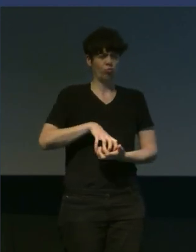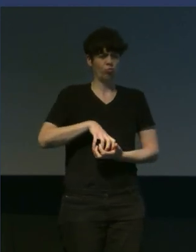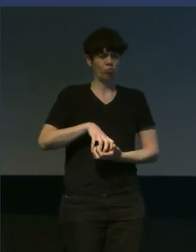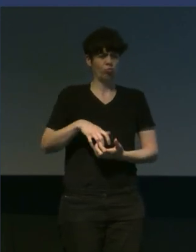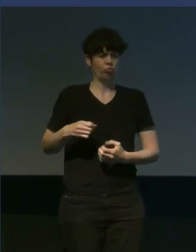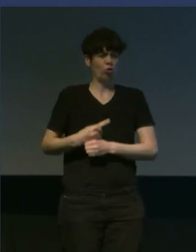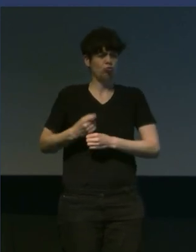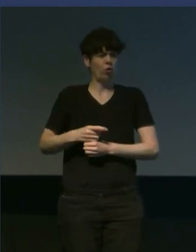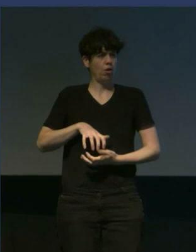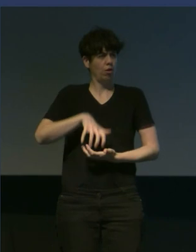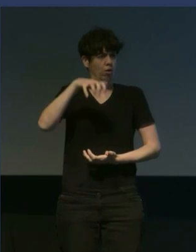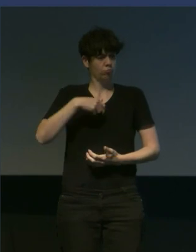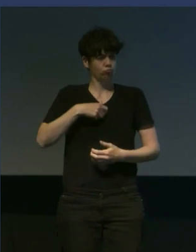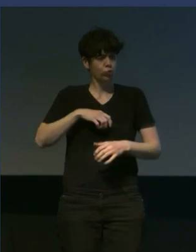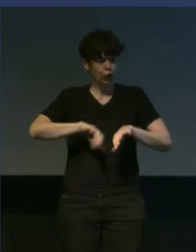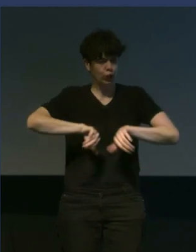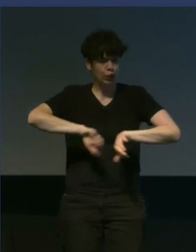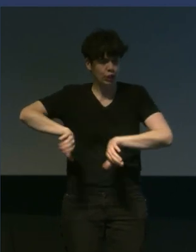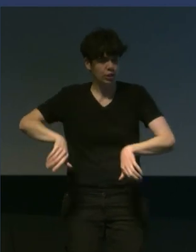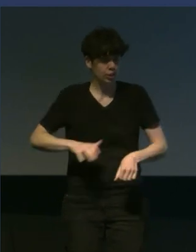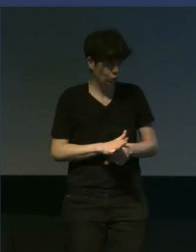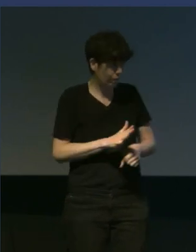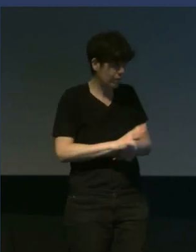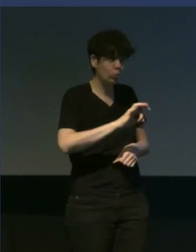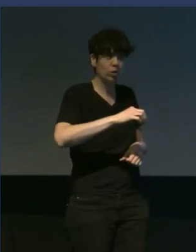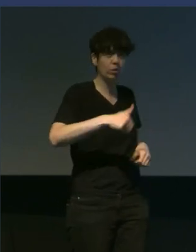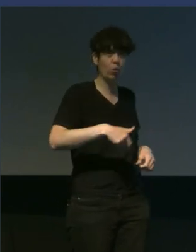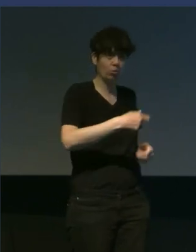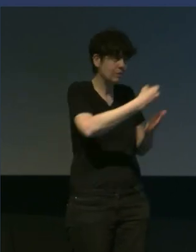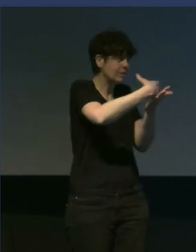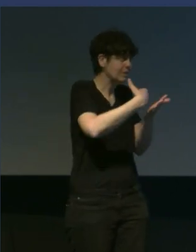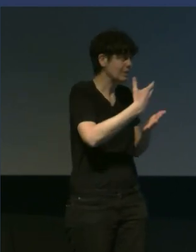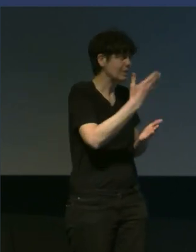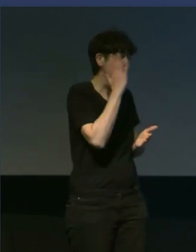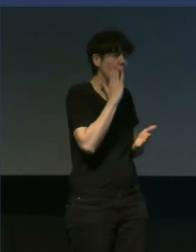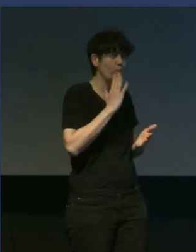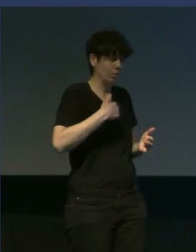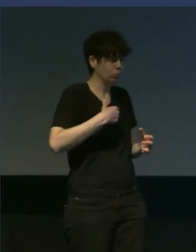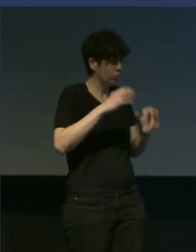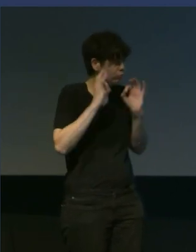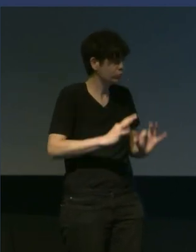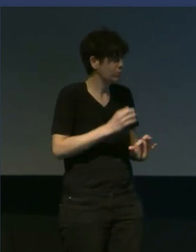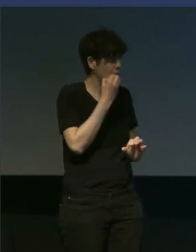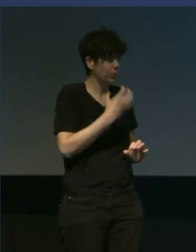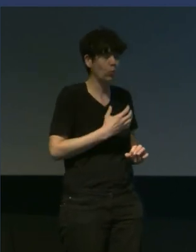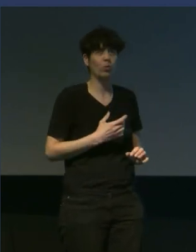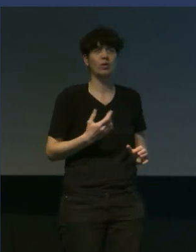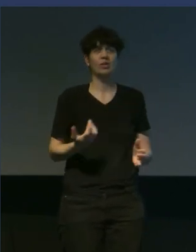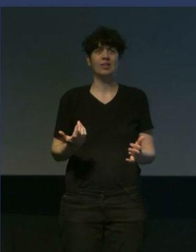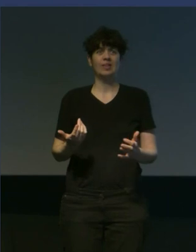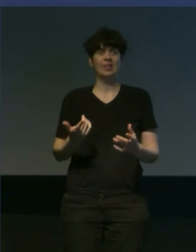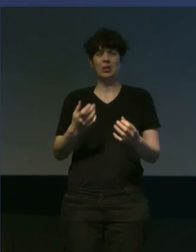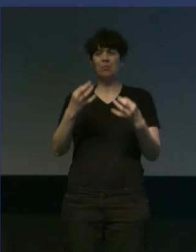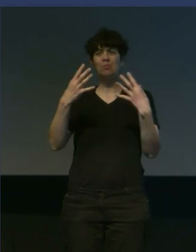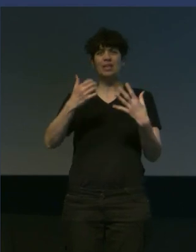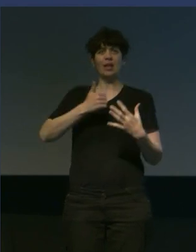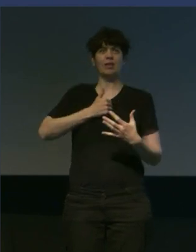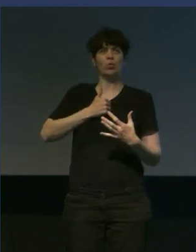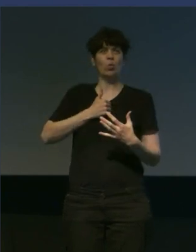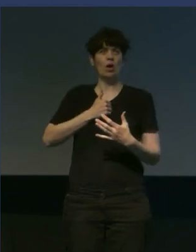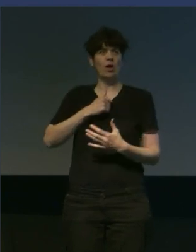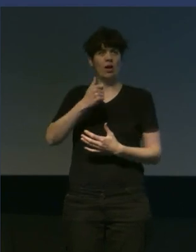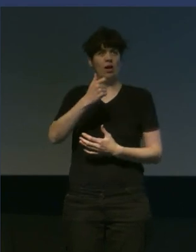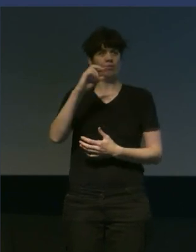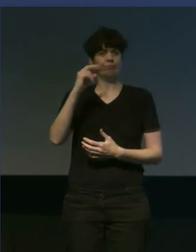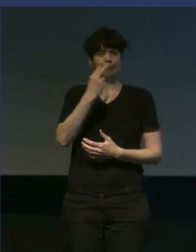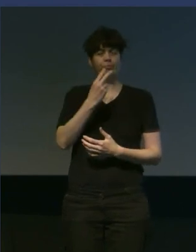que ce n'est pas assez. « Dites-moi si c'est assez, c'est vrai, dites-moi que je fais bien les choses. » Et en fait, on se retrouve avec un truc très individualiste